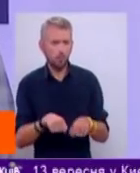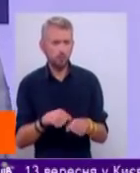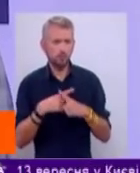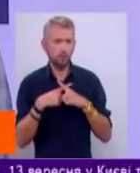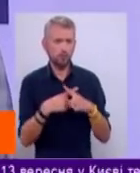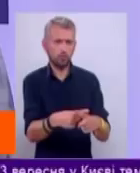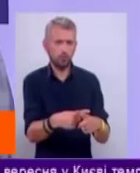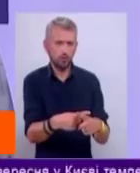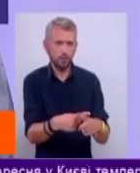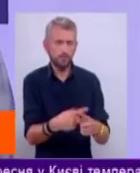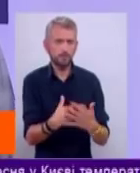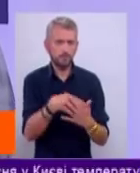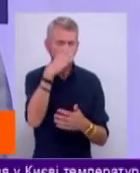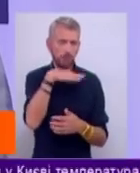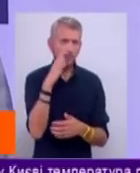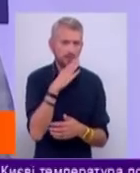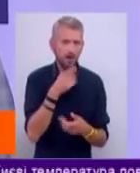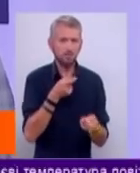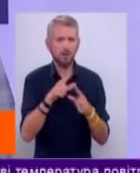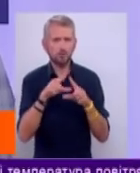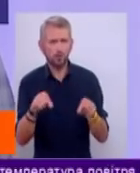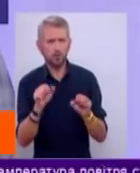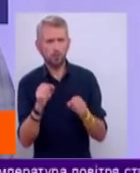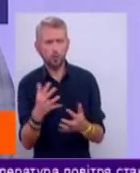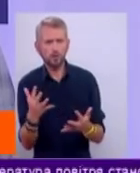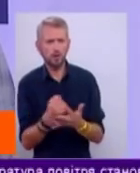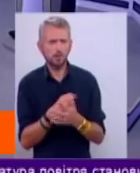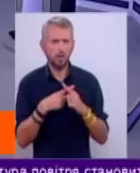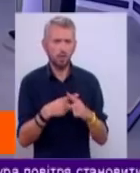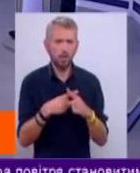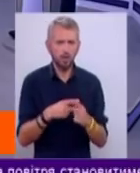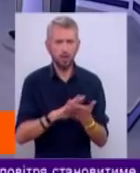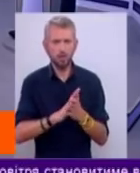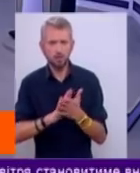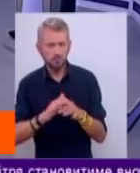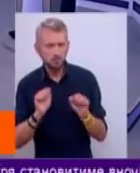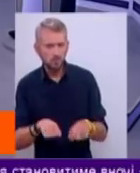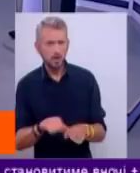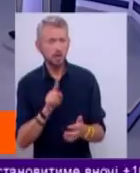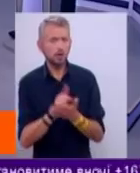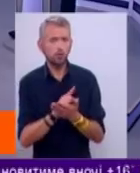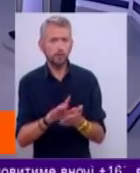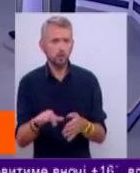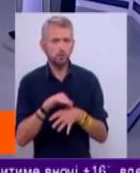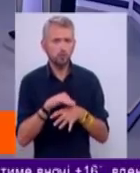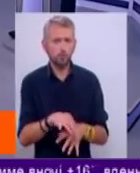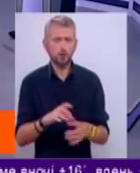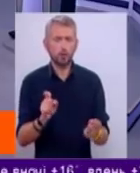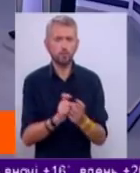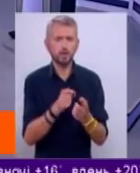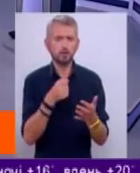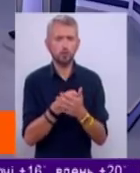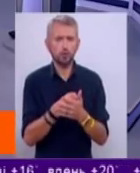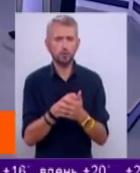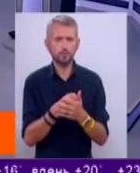на компроміс. Ті ж самі батьки чи адміністрація школи, знайти якесь порозуміння. Тобто не обов'язково доводити конфлікт до